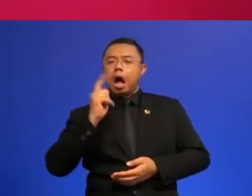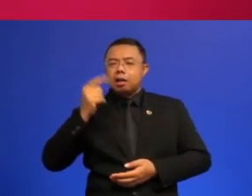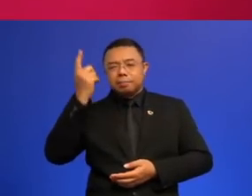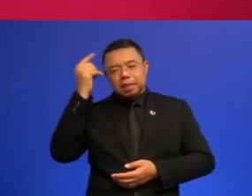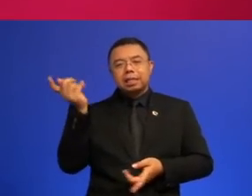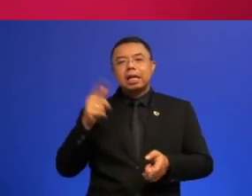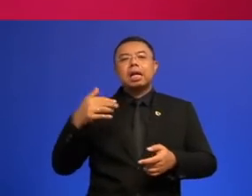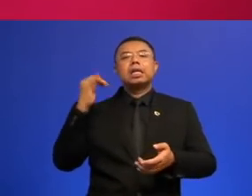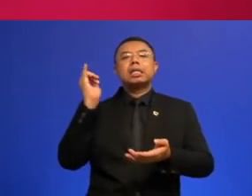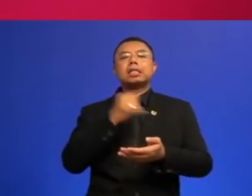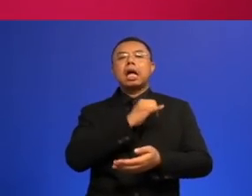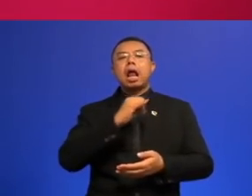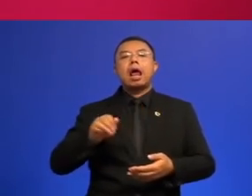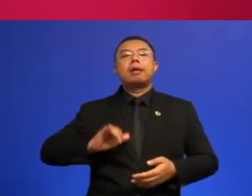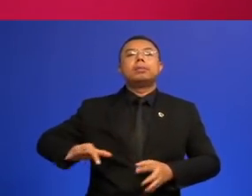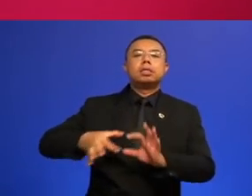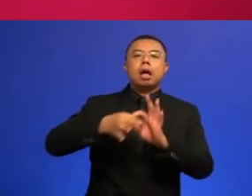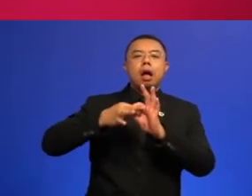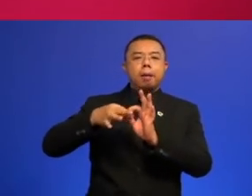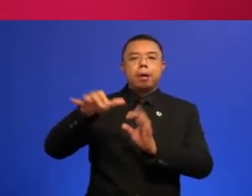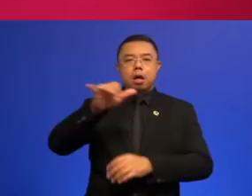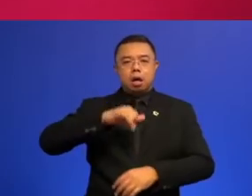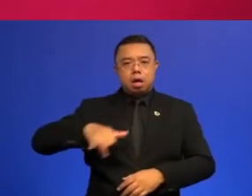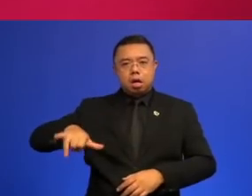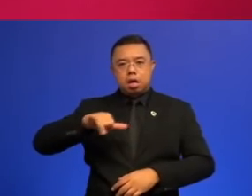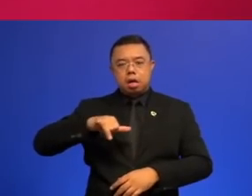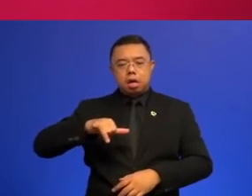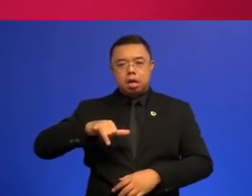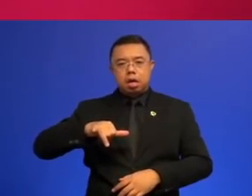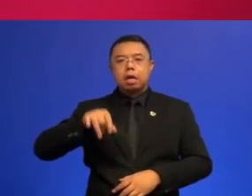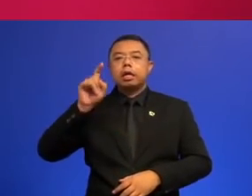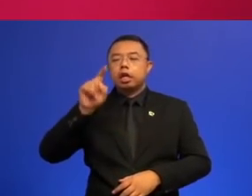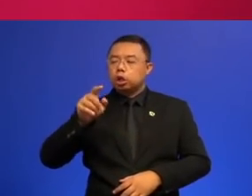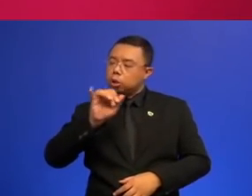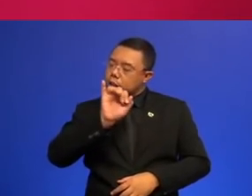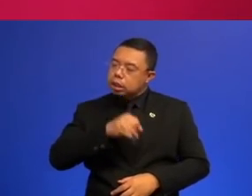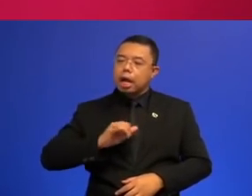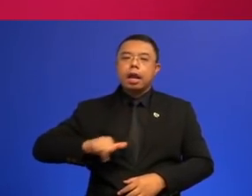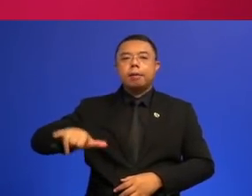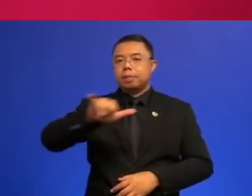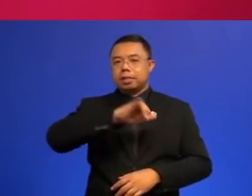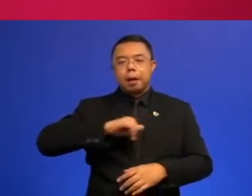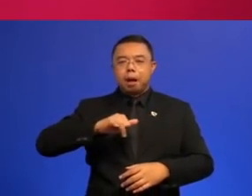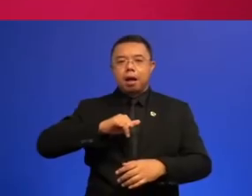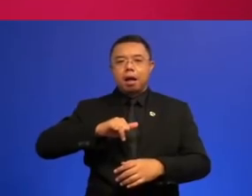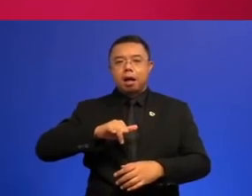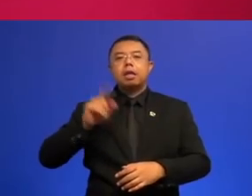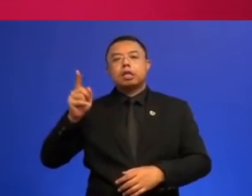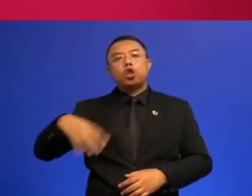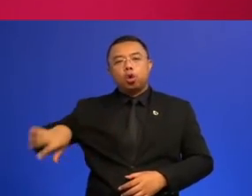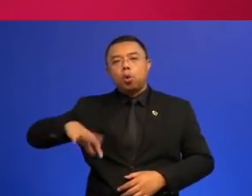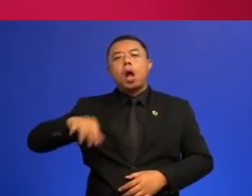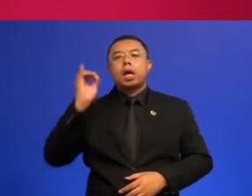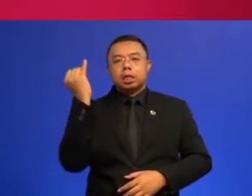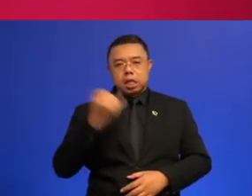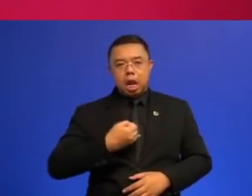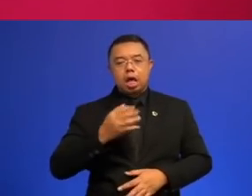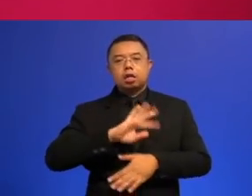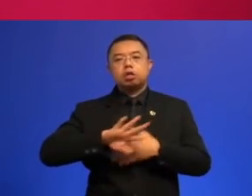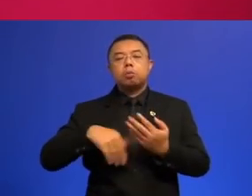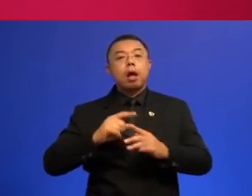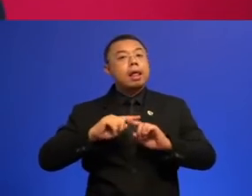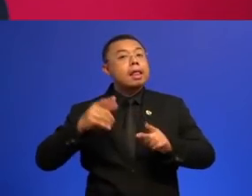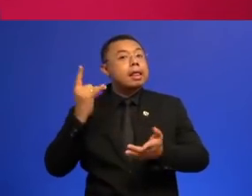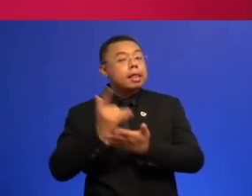dianggap sebagai kesalahan bersama. Ya, itu kesalahan berjemaah, kesalahan bersama.